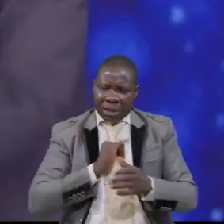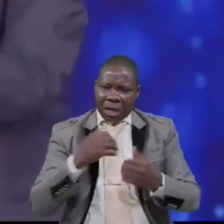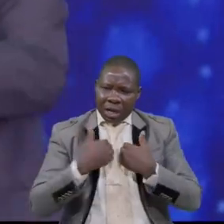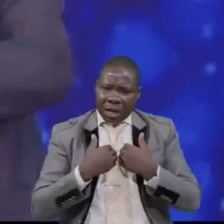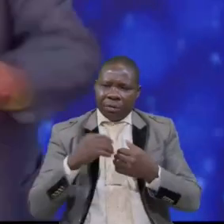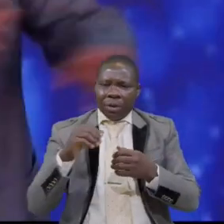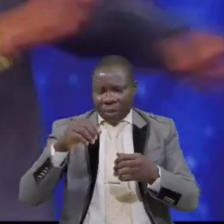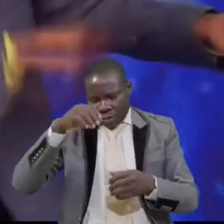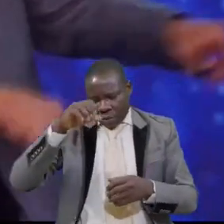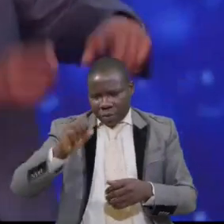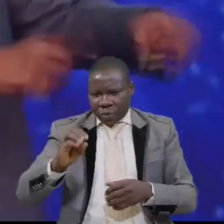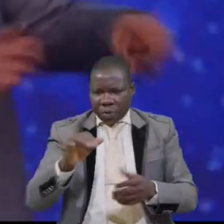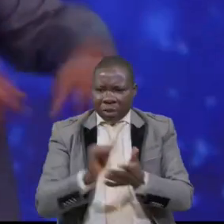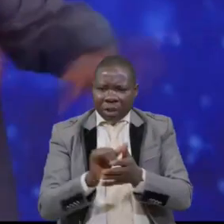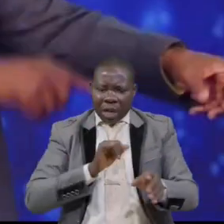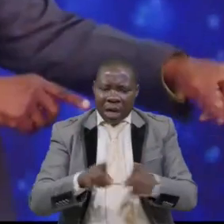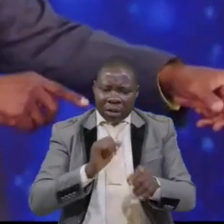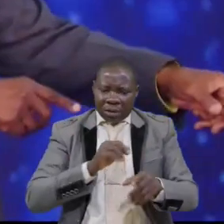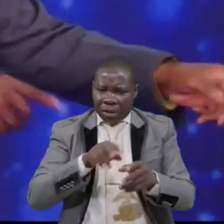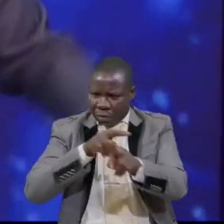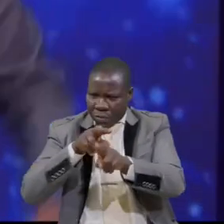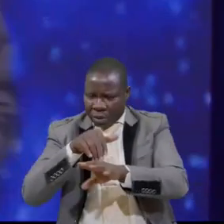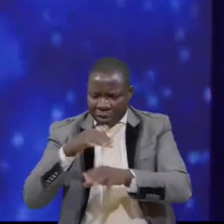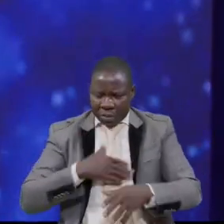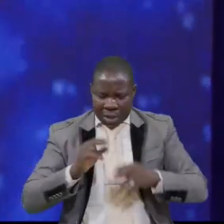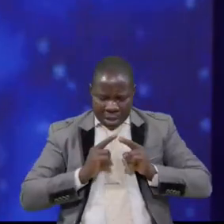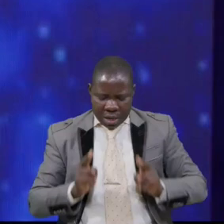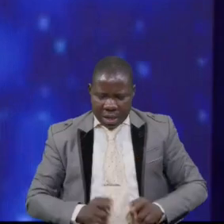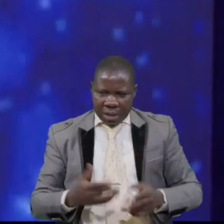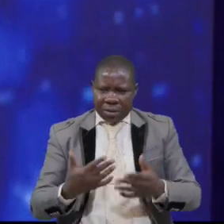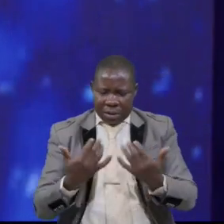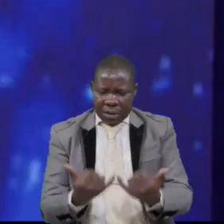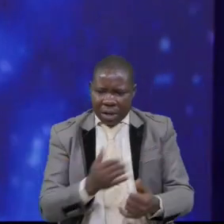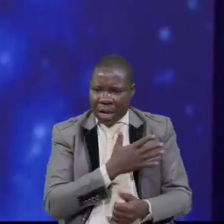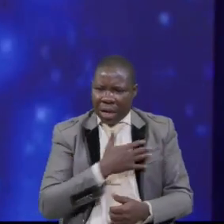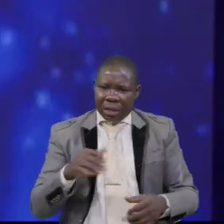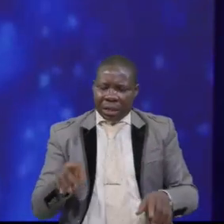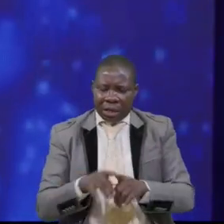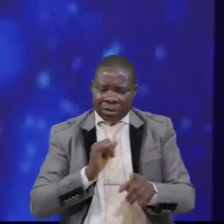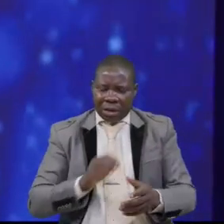Comme je regarde ma santé maintenant et je prends de l'âge